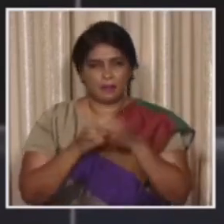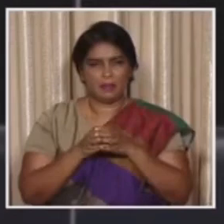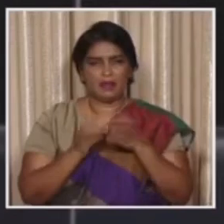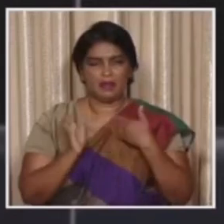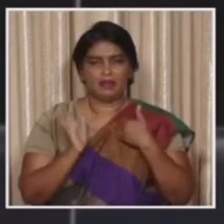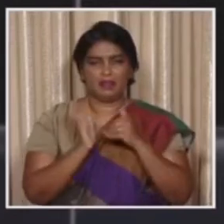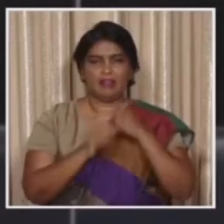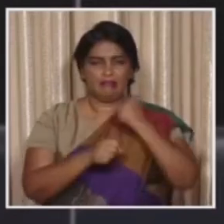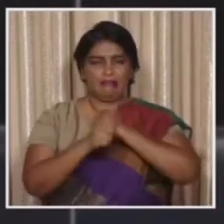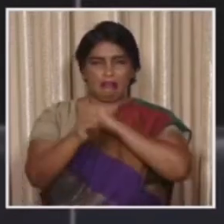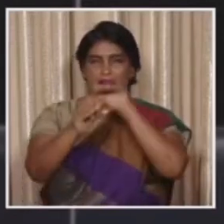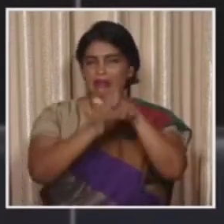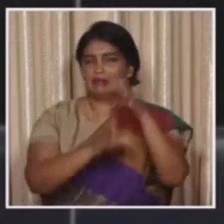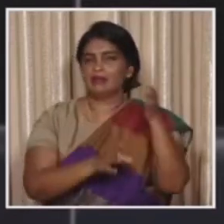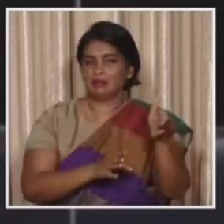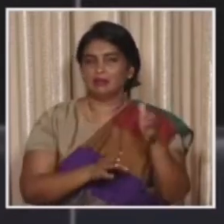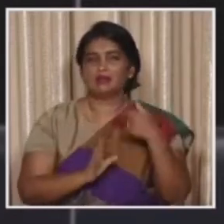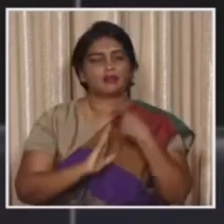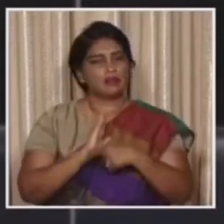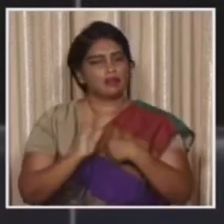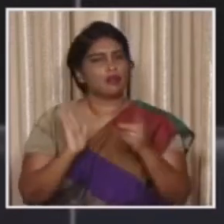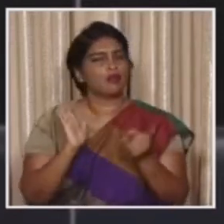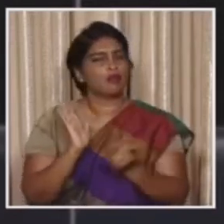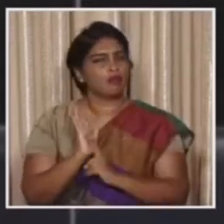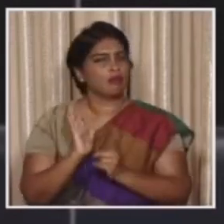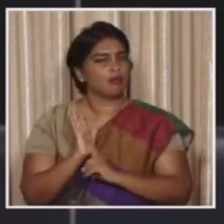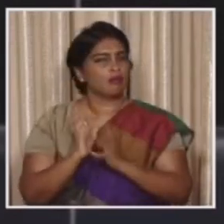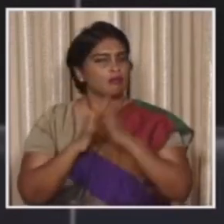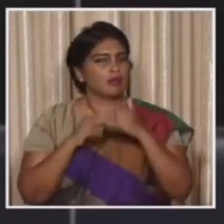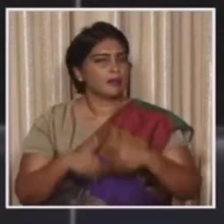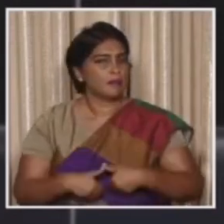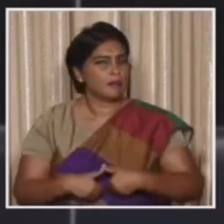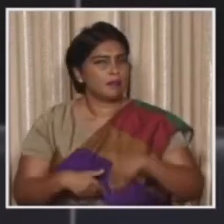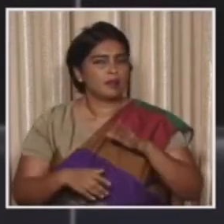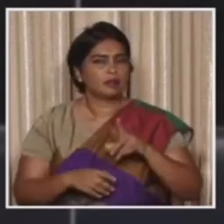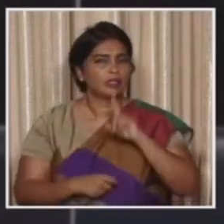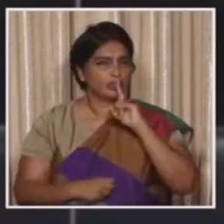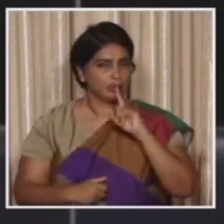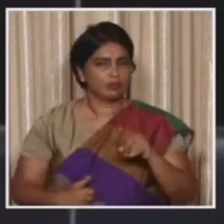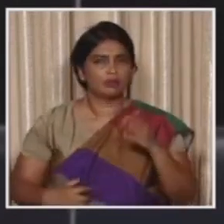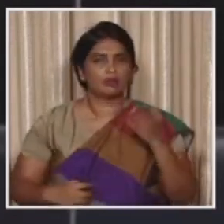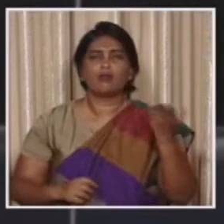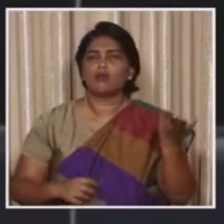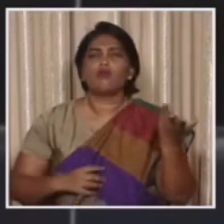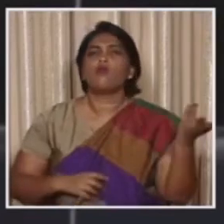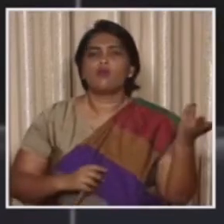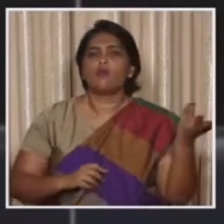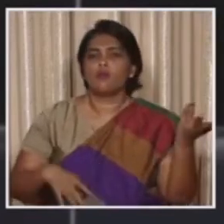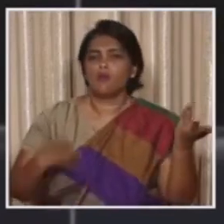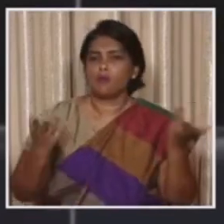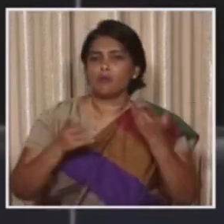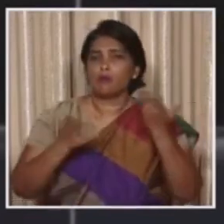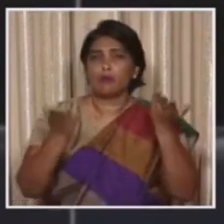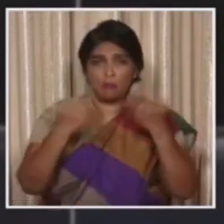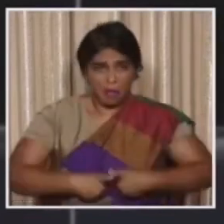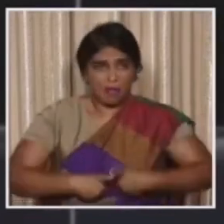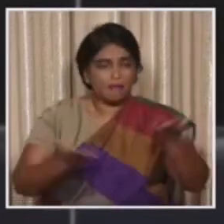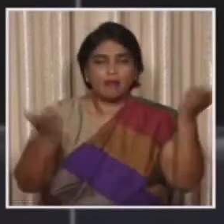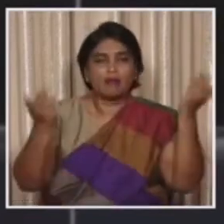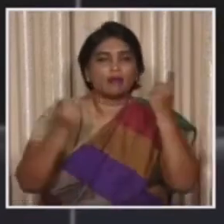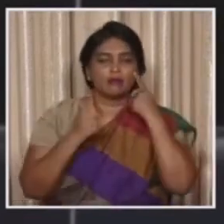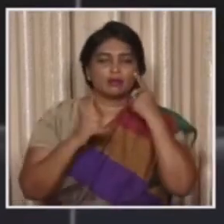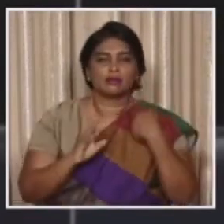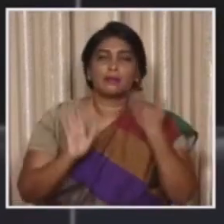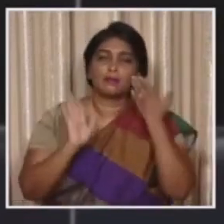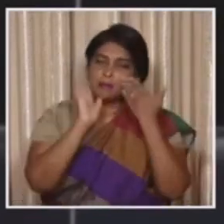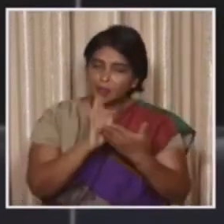කෙනෙක් ආණ්ඩුවේ ඉන්න මම මේ රටේ ලක්ෂ ගාණක් බඩගින්නේ ඉන්නවා කියලා අහපුවම කොහෙද එහෙම තියෙන තැනක් පෙන්වන්න කියලා මට කිව්වා. මට